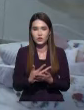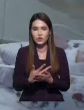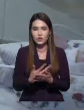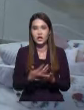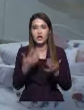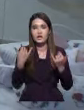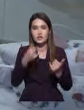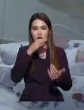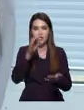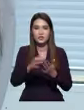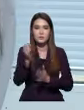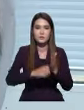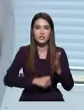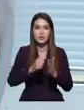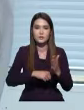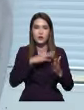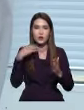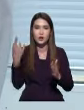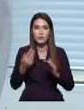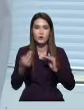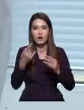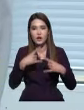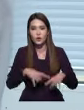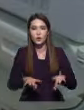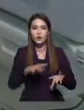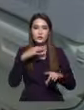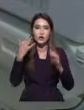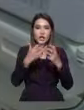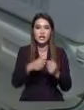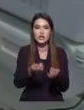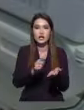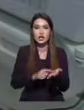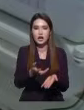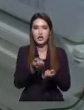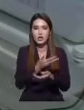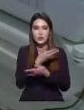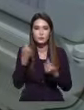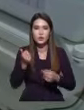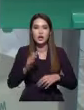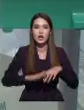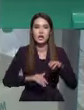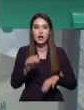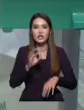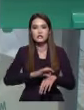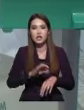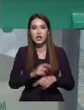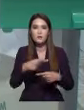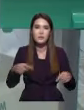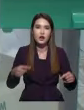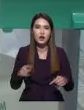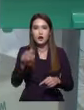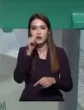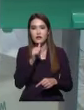шала тууына себеп көп. Ең алғашқысы жүкті әйелдің ерте мерзімде есепке алынбауы. Сонымен қатар созылмалы соматикалық аурулары да баланың мерзімнен